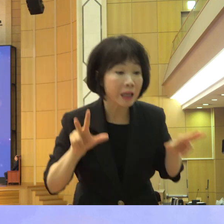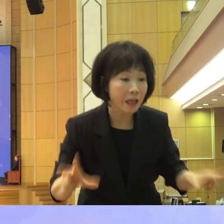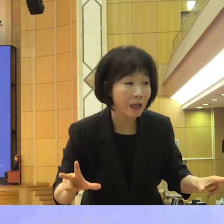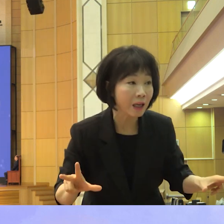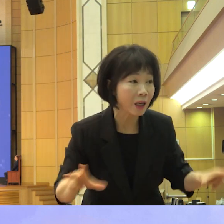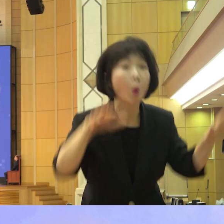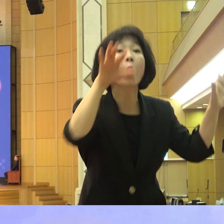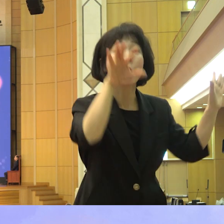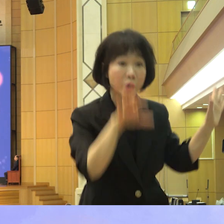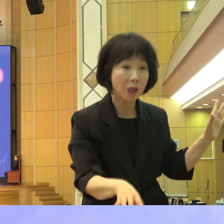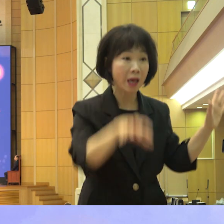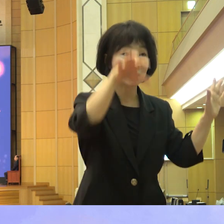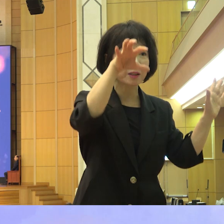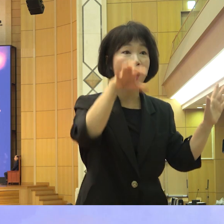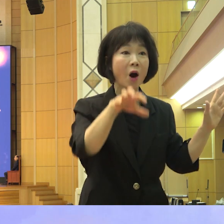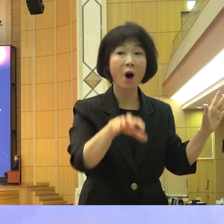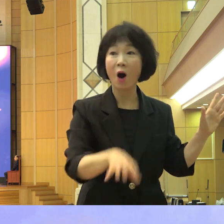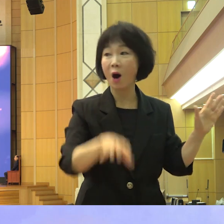향하여